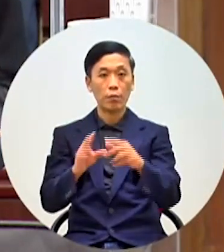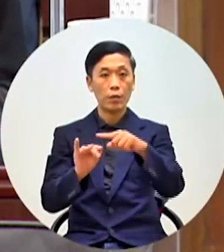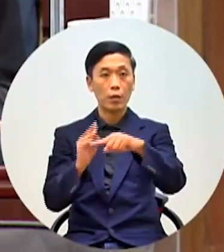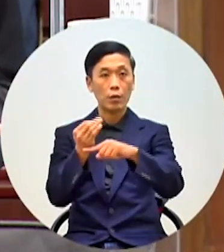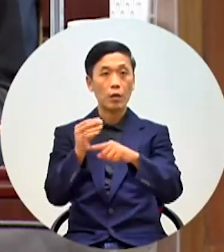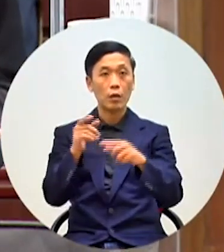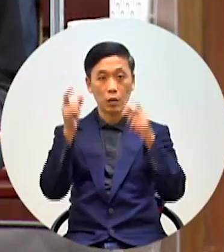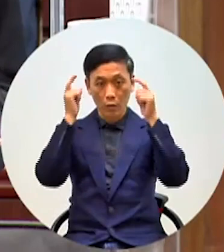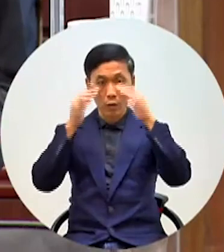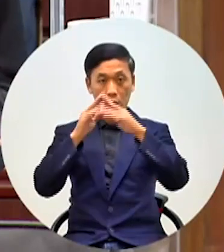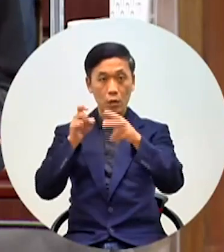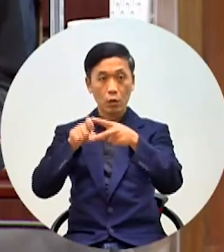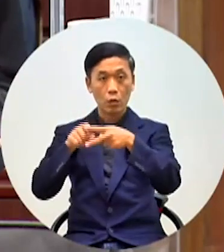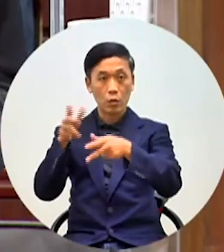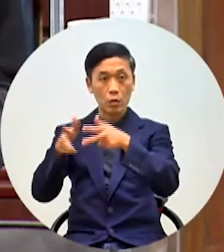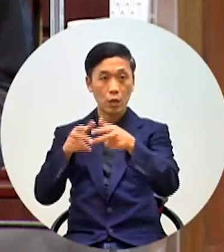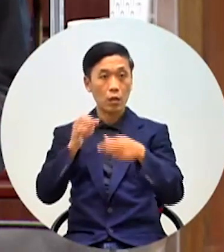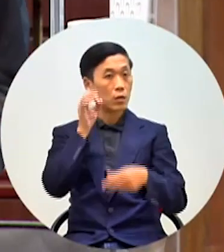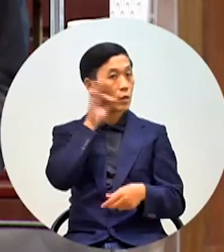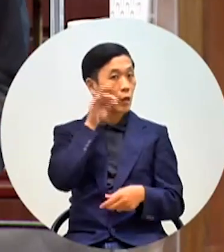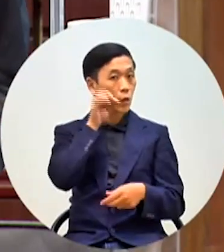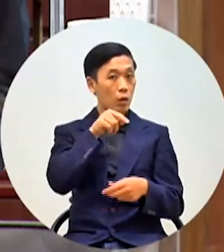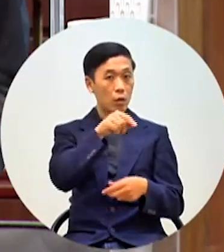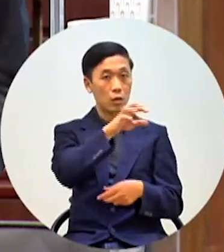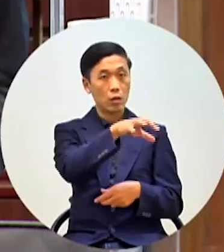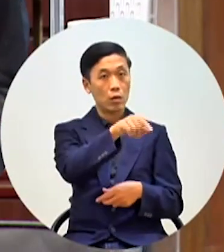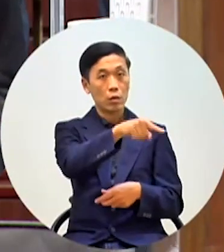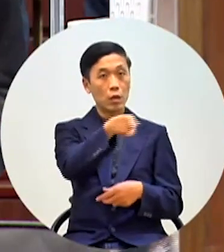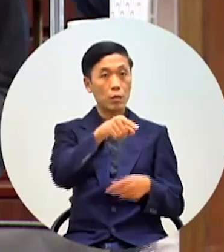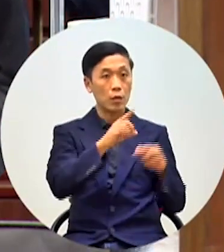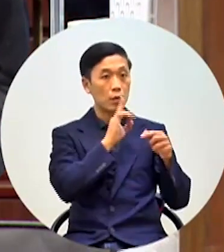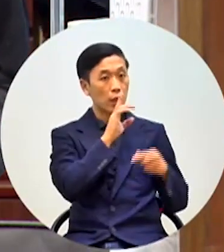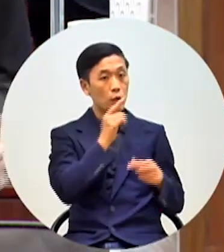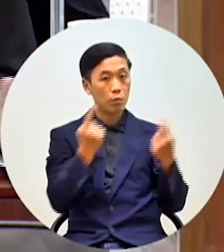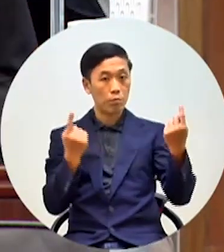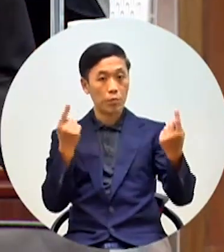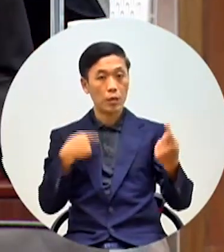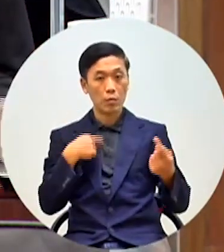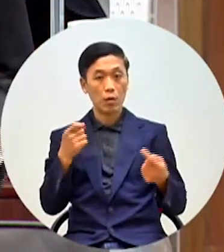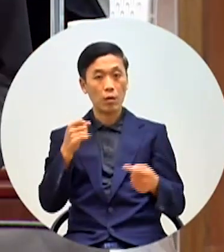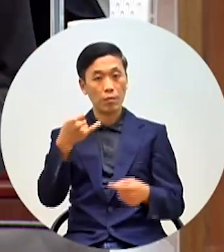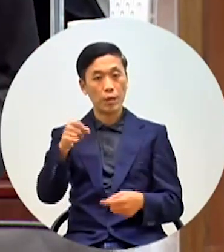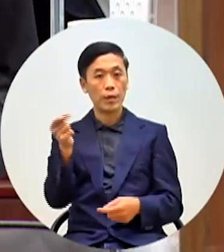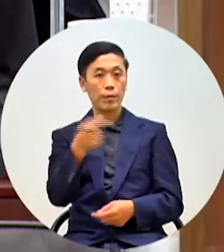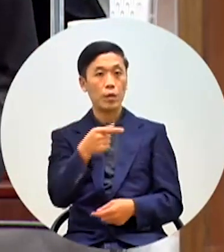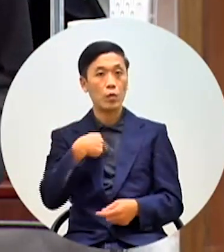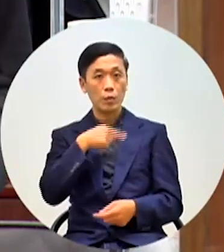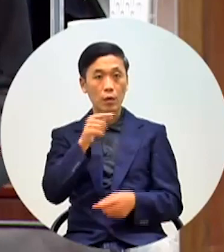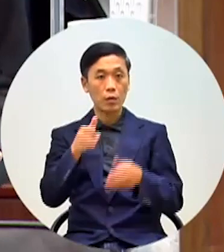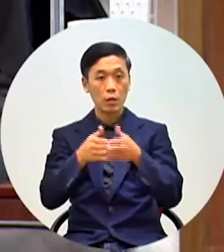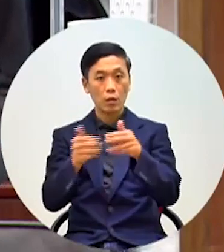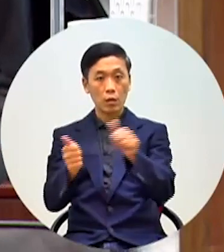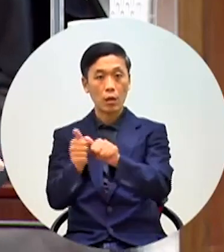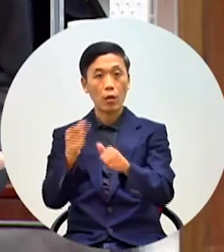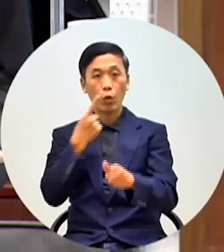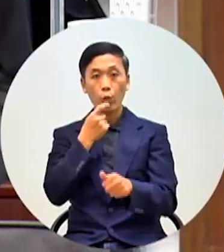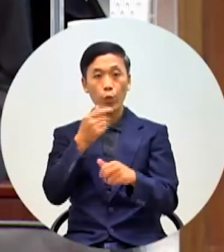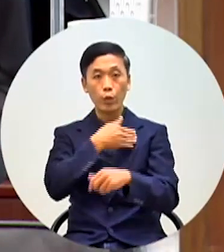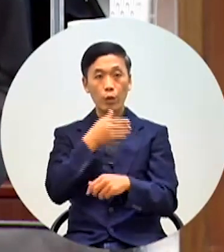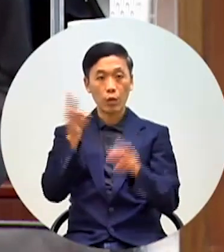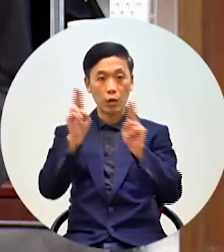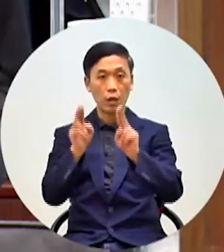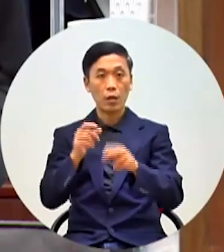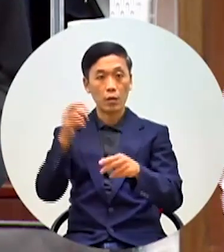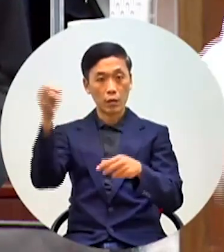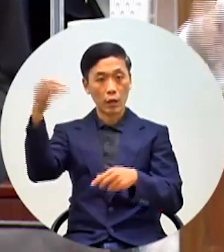在风场加中华啊，对台中比不好嘛，所以咱的仰赖咱的绿电嘛，哈，绿电的太阳能发电是